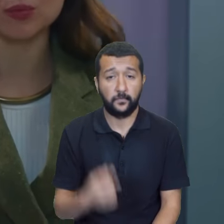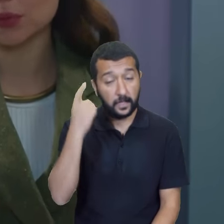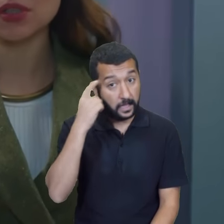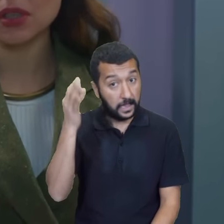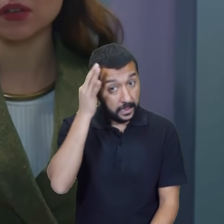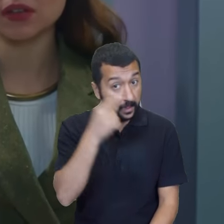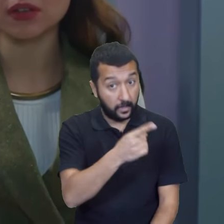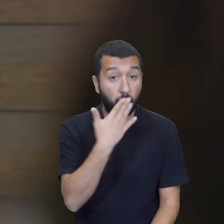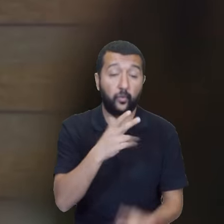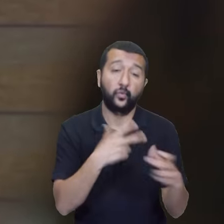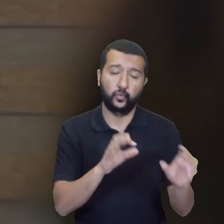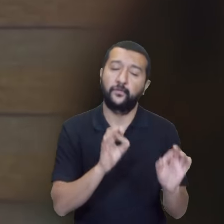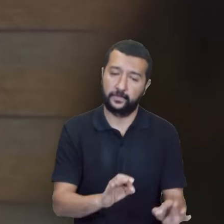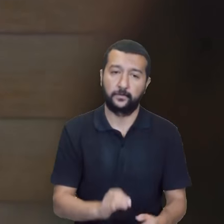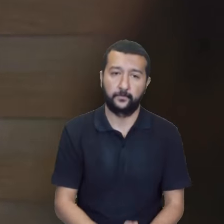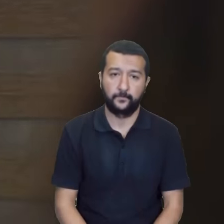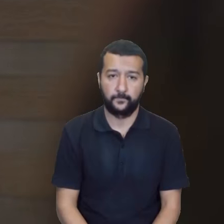Aklını başına toplamadıysan evet.